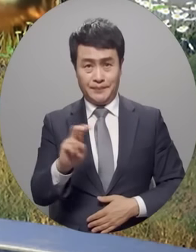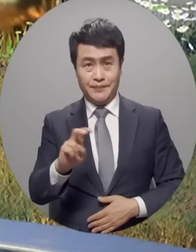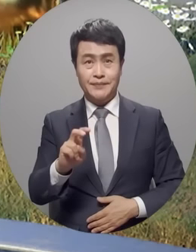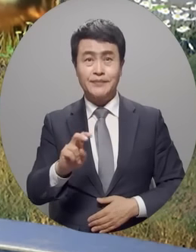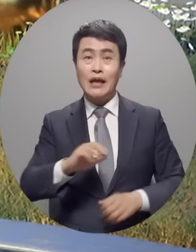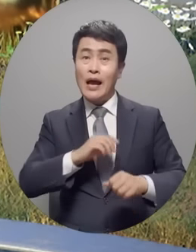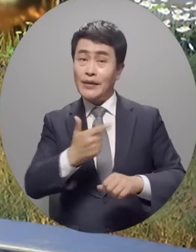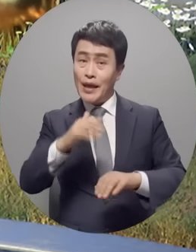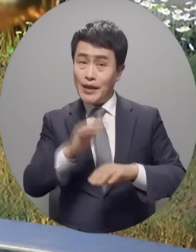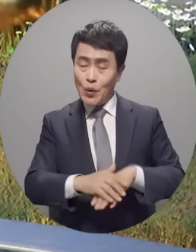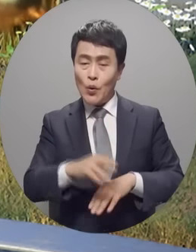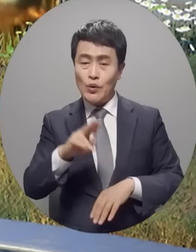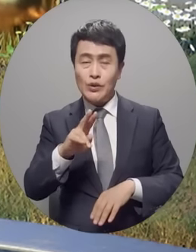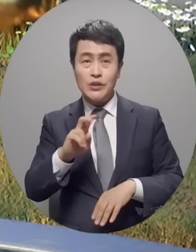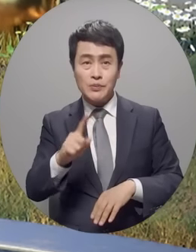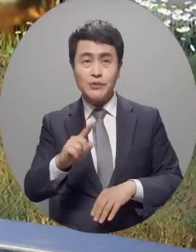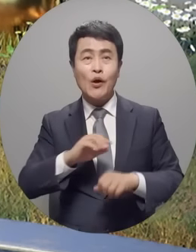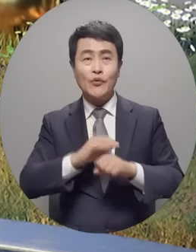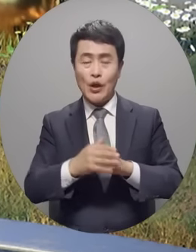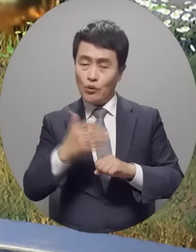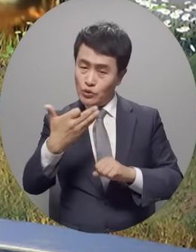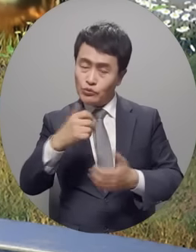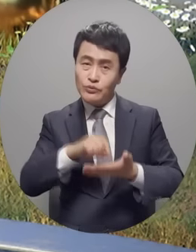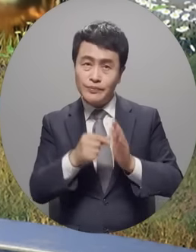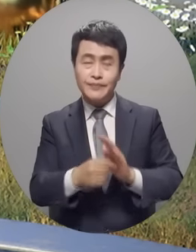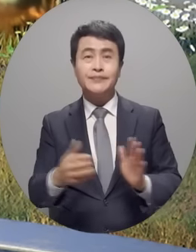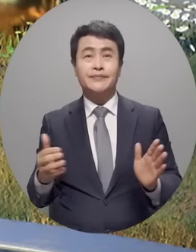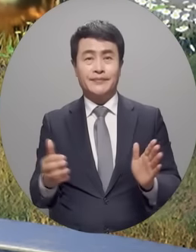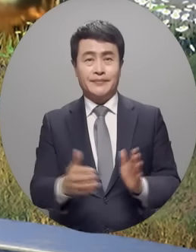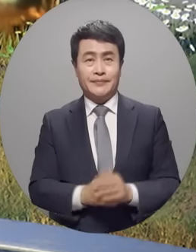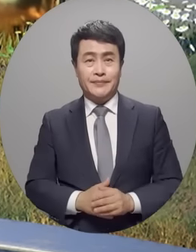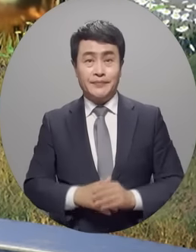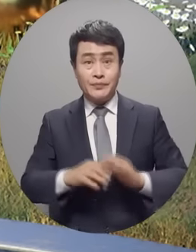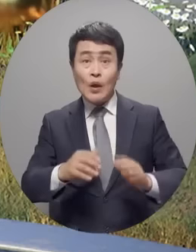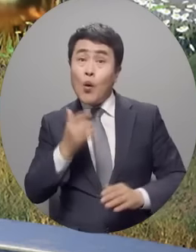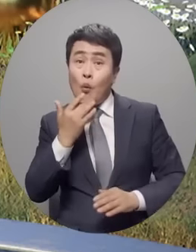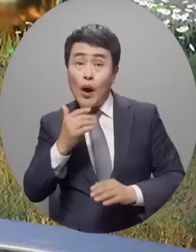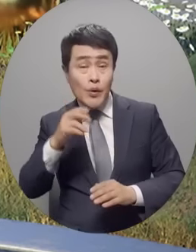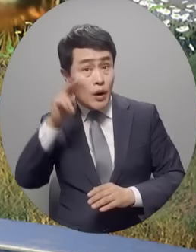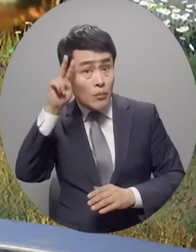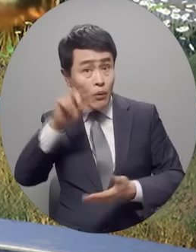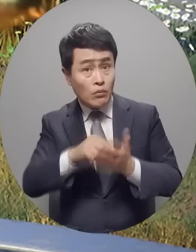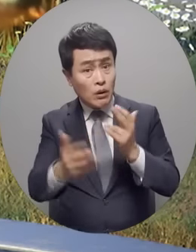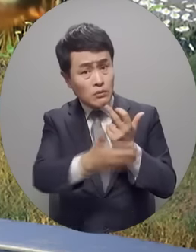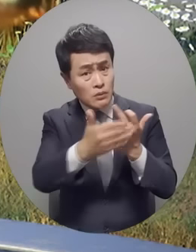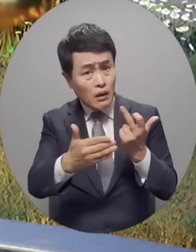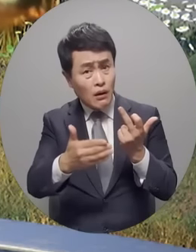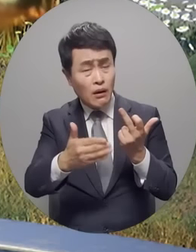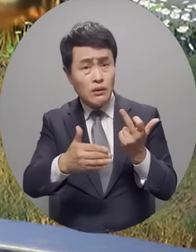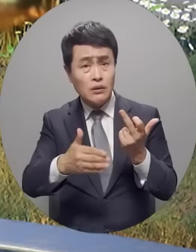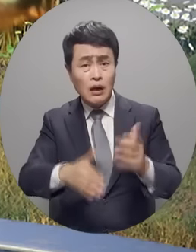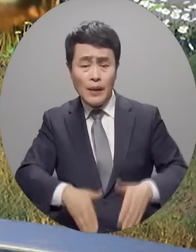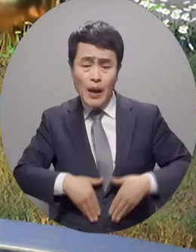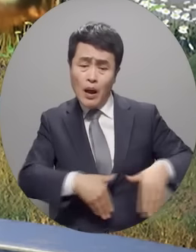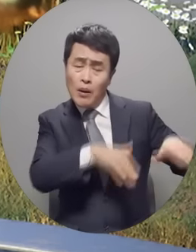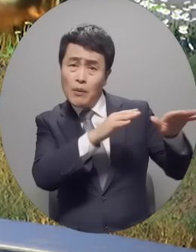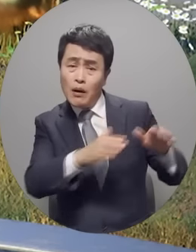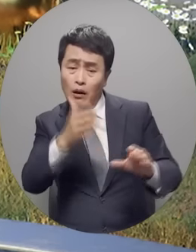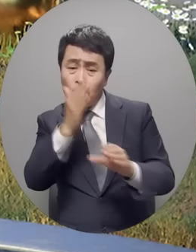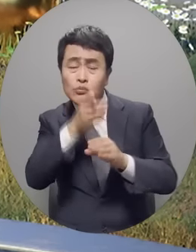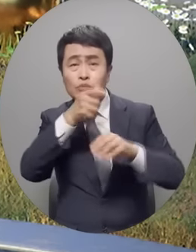대전 21도, 대구 19도 선에 머물겠습니다. 화요일인 모레는 또 제주와 동남해안을 중심으로 비가